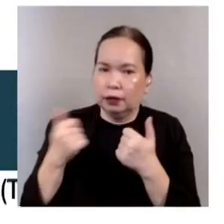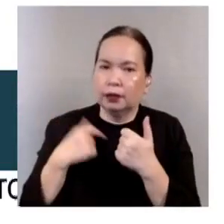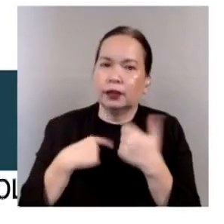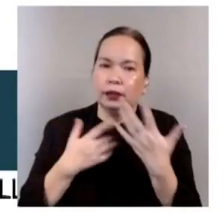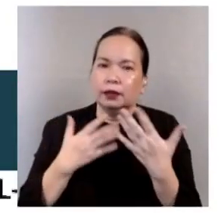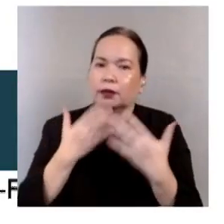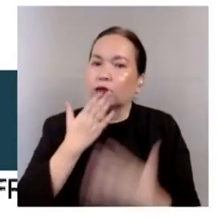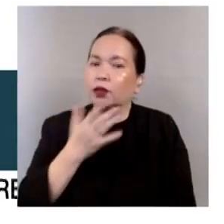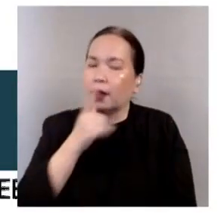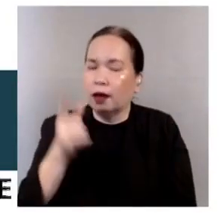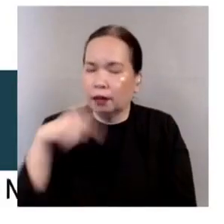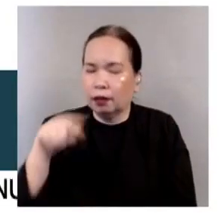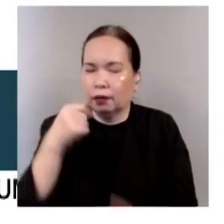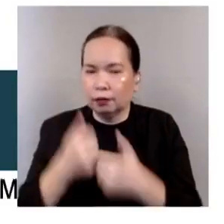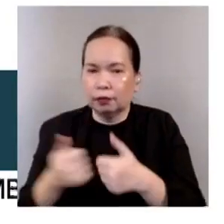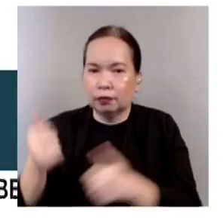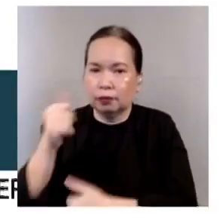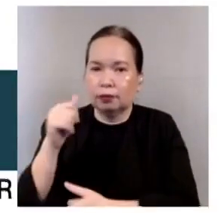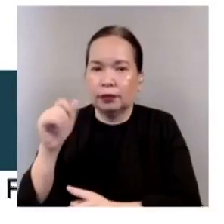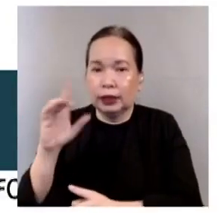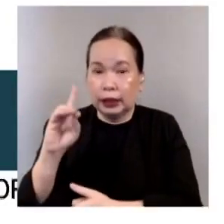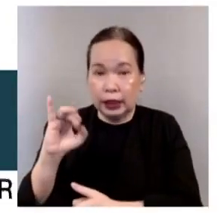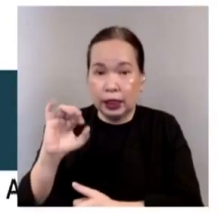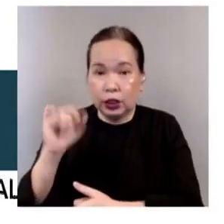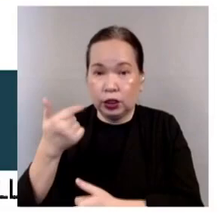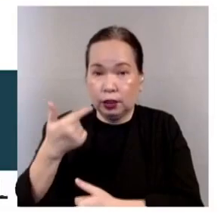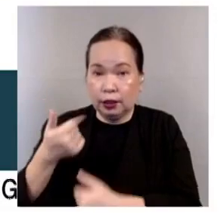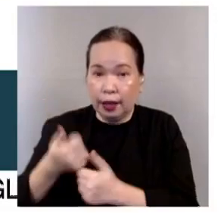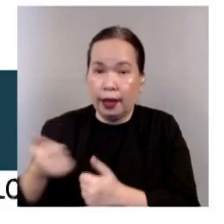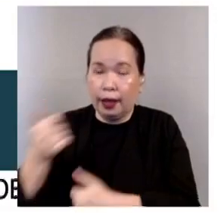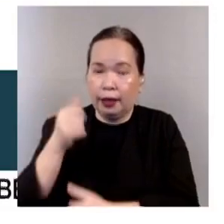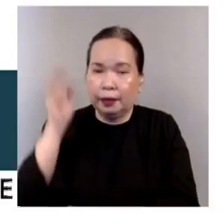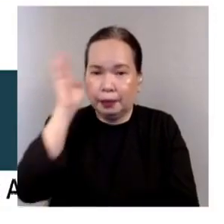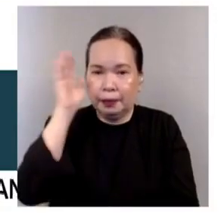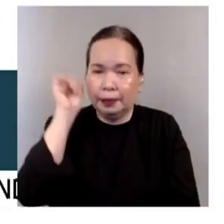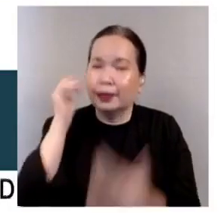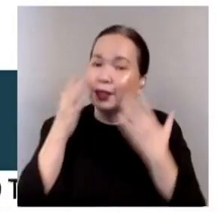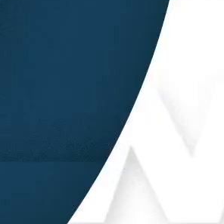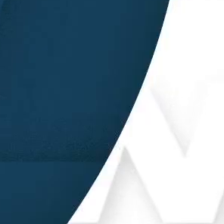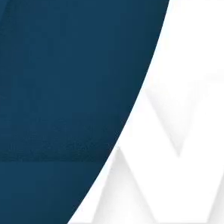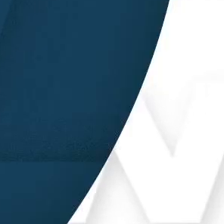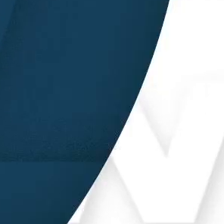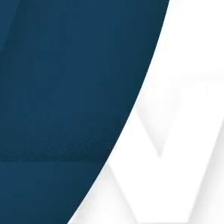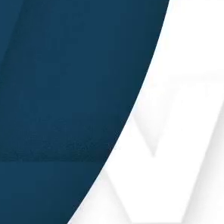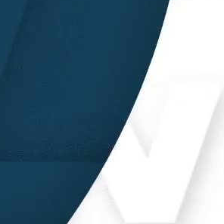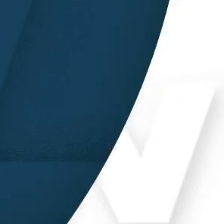Abalos, there, Secretary of the DILG. Maraming salamat po. Thanks for your time. Thank you, Carmina.